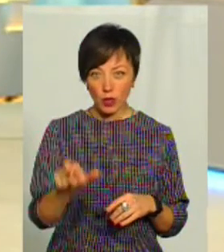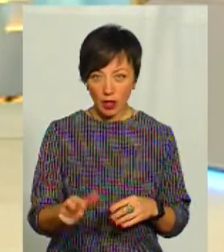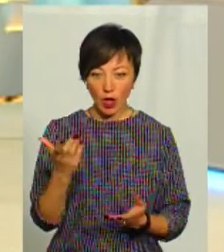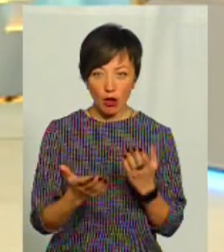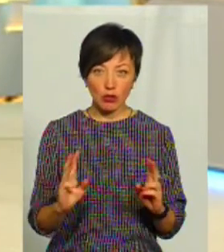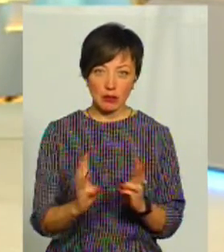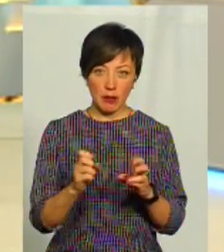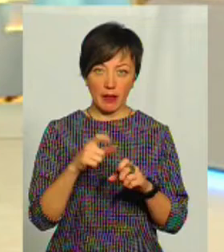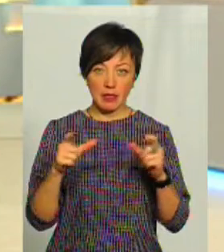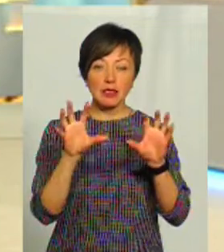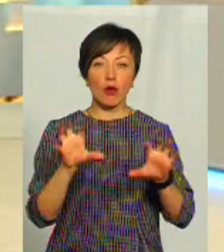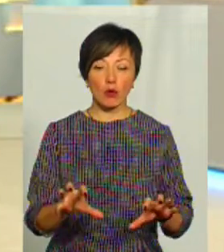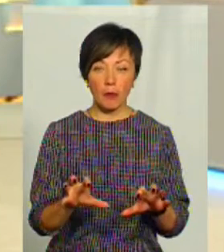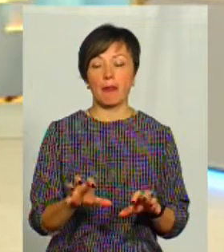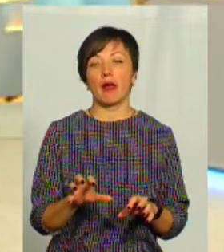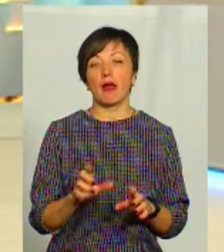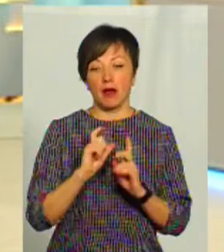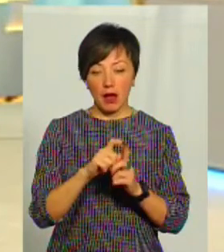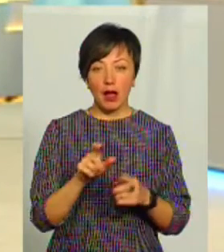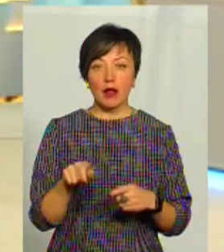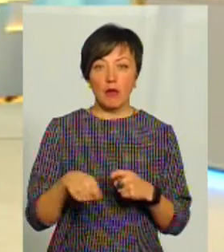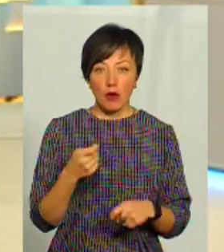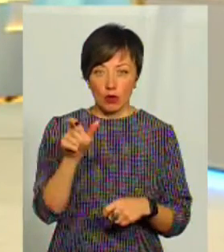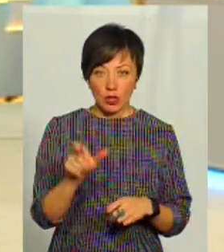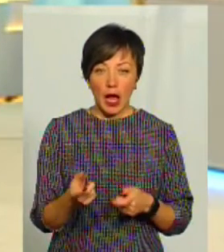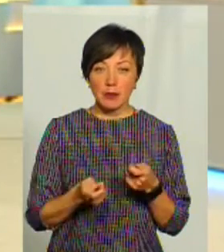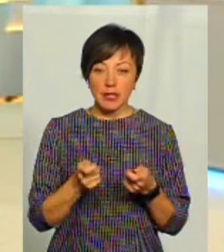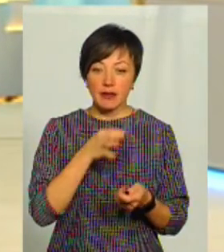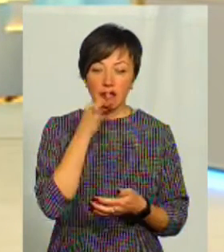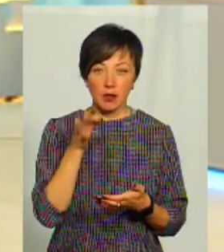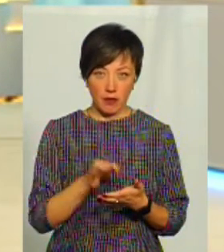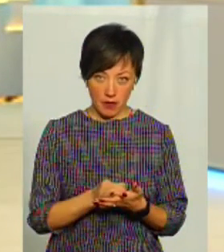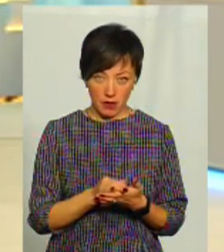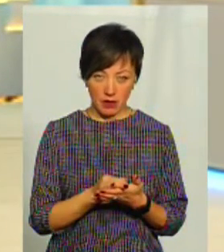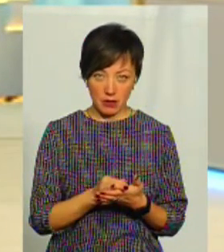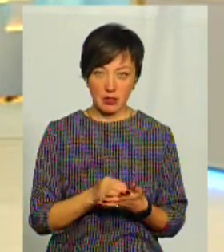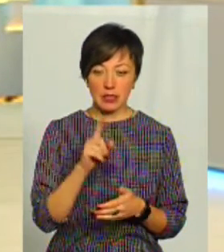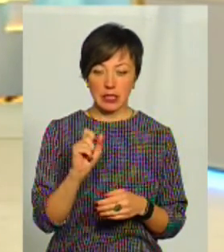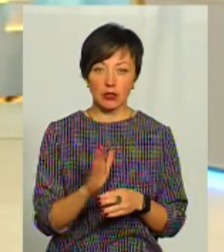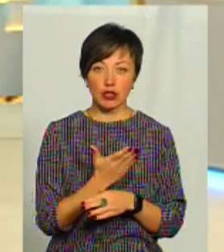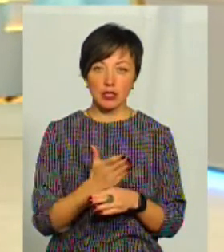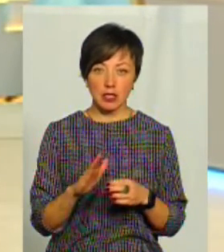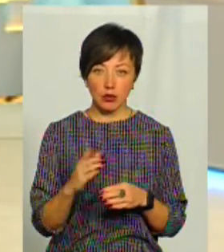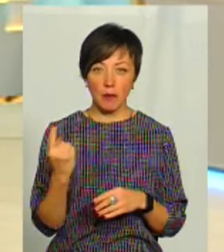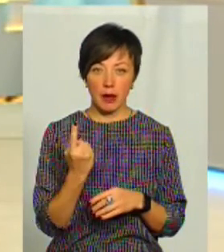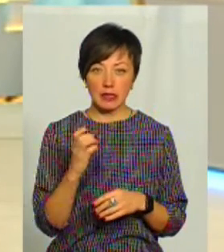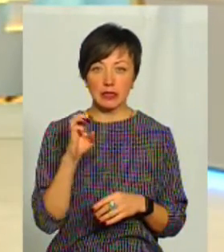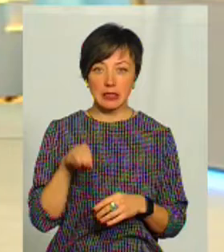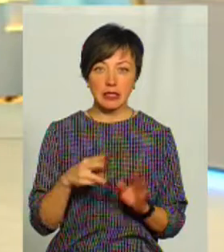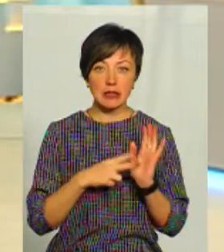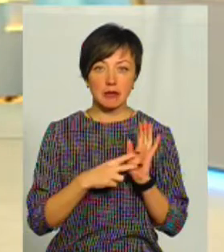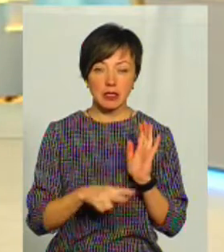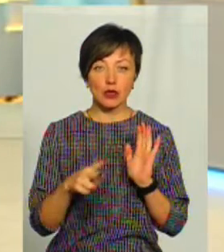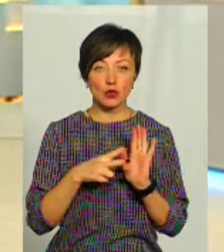за законом? На правопорушників передбачена адміністративна відповідальність. За частиною першої